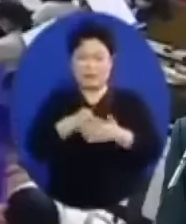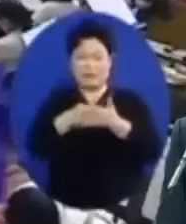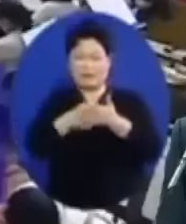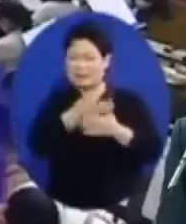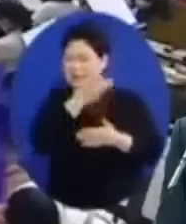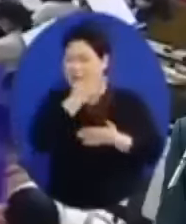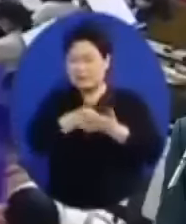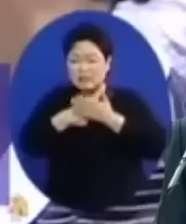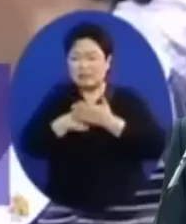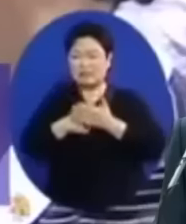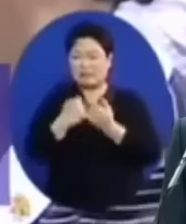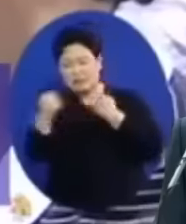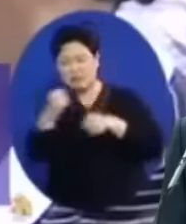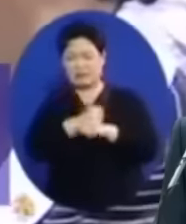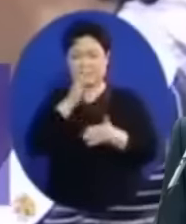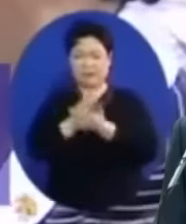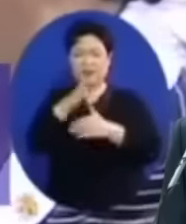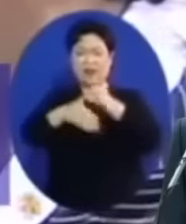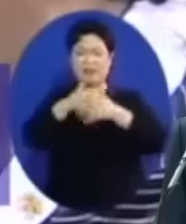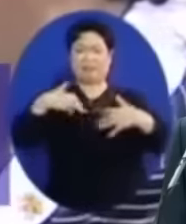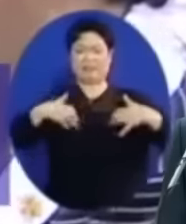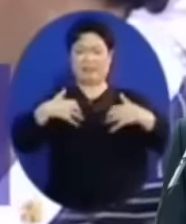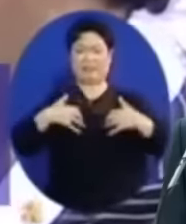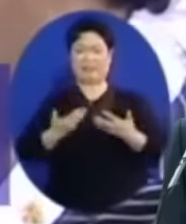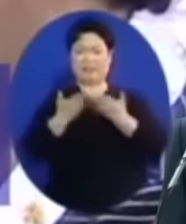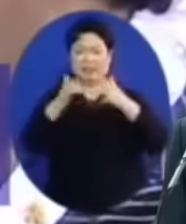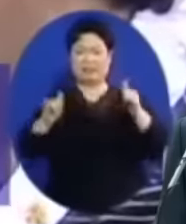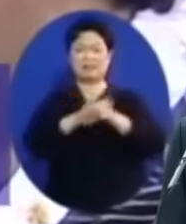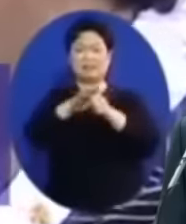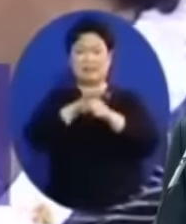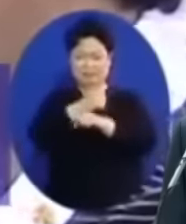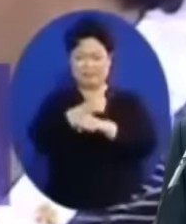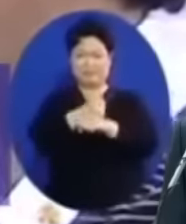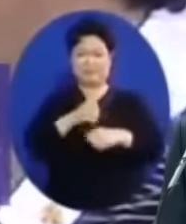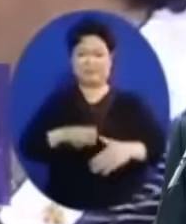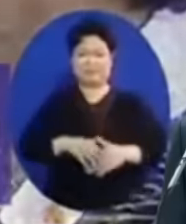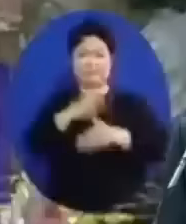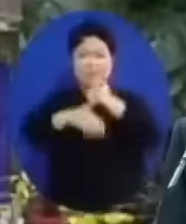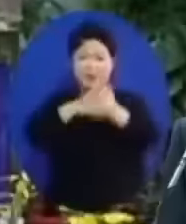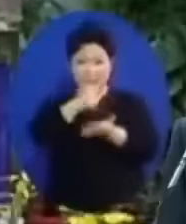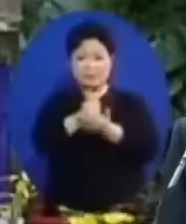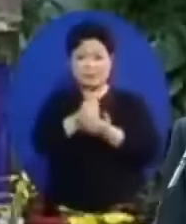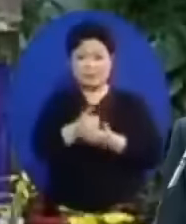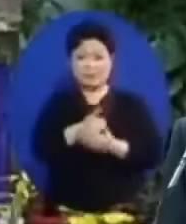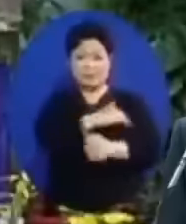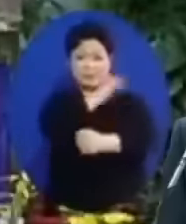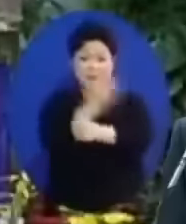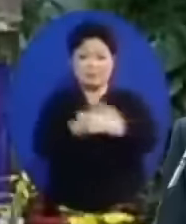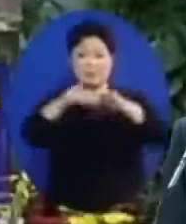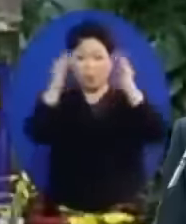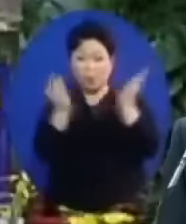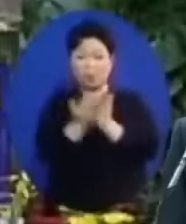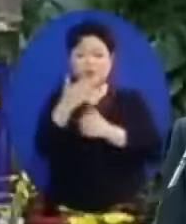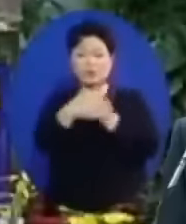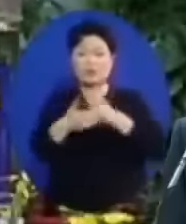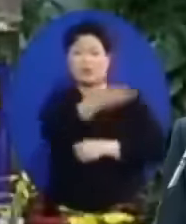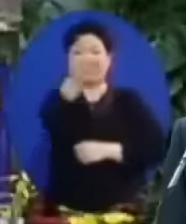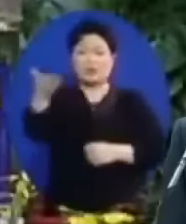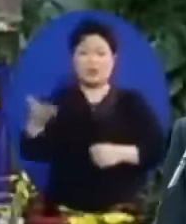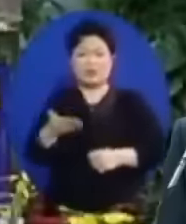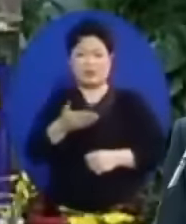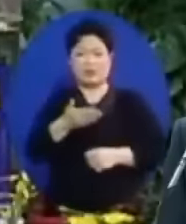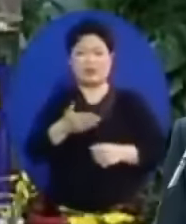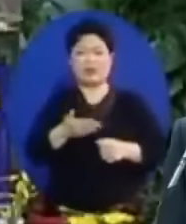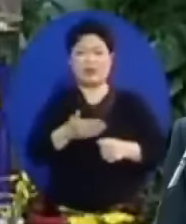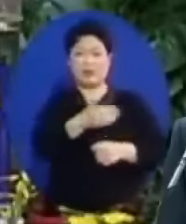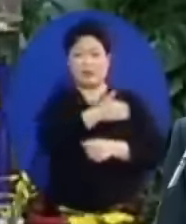인색함으로나 억지로 하지 말지니 하나님은 즐겨내는 자를 사랑하시느니라. 하나님이 능히 모든 은혜를 너에게 넘치게 하시려니